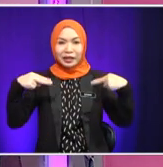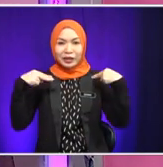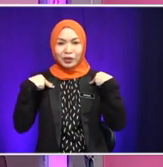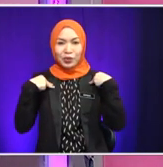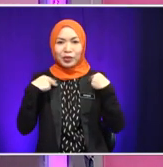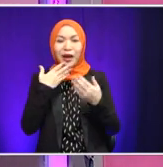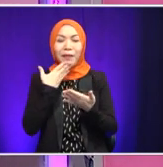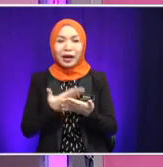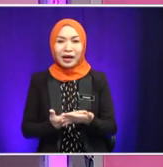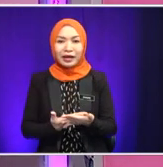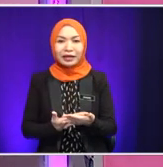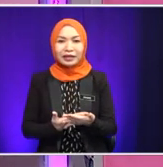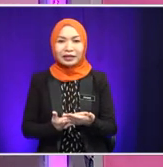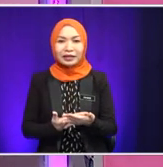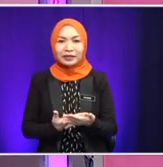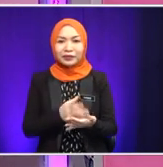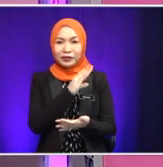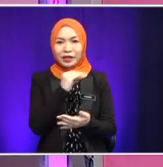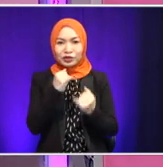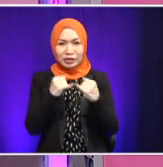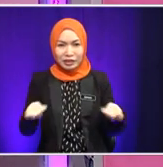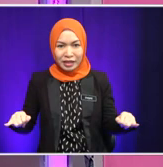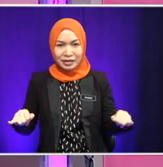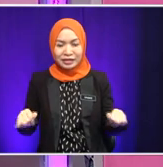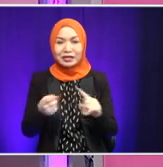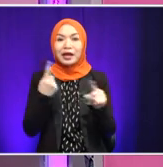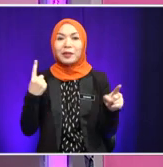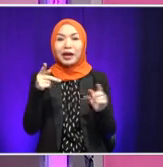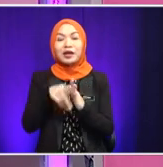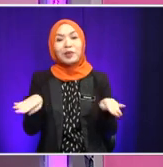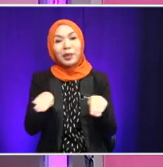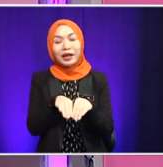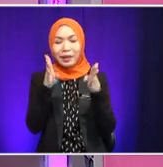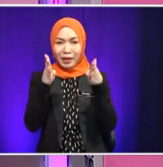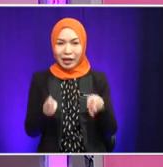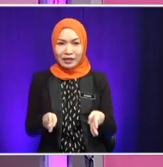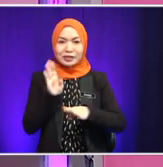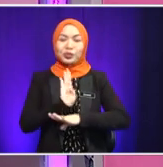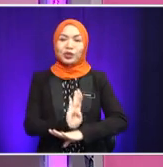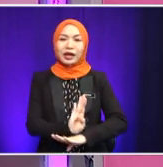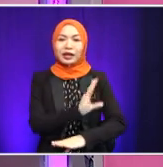Sejahtera sama ada sama kita tidak di berbagai bahasa bangsa dan juga budaya